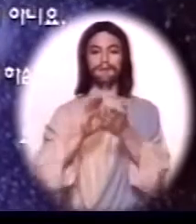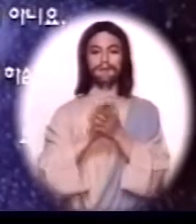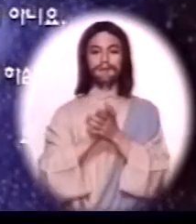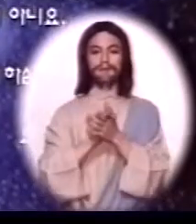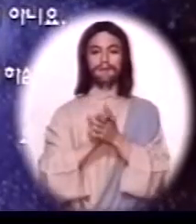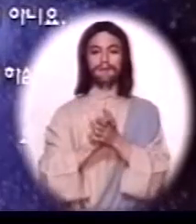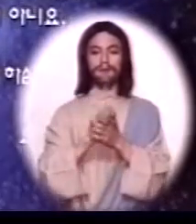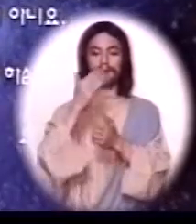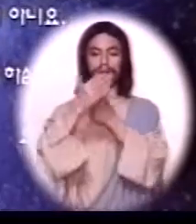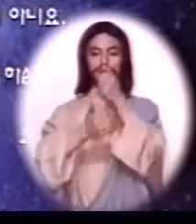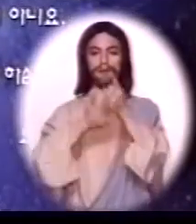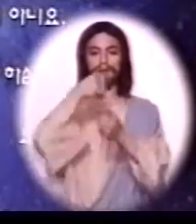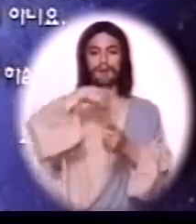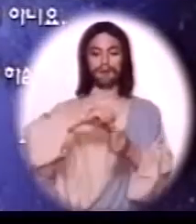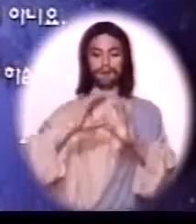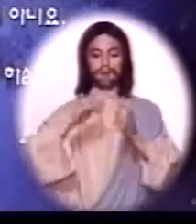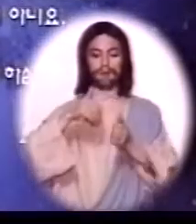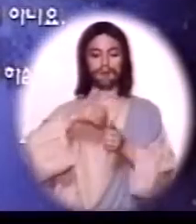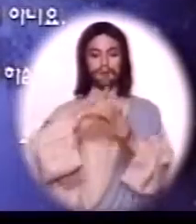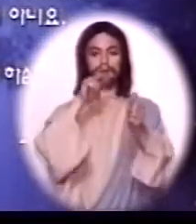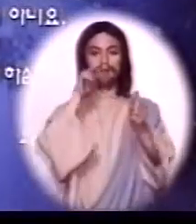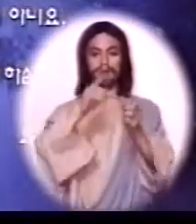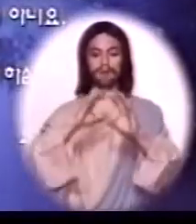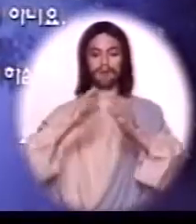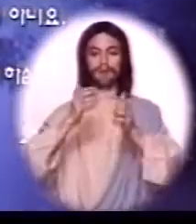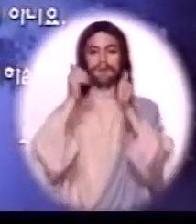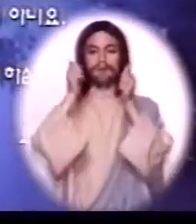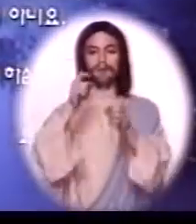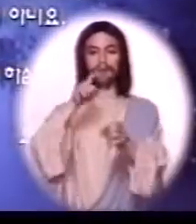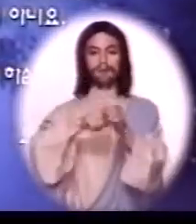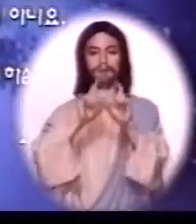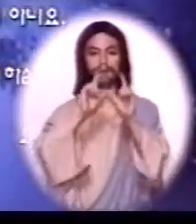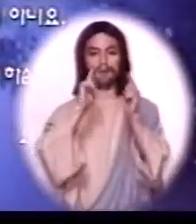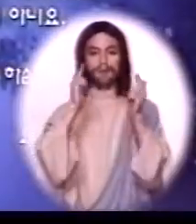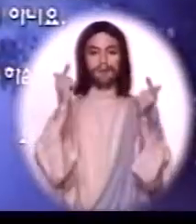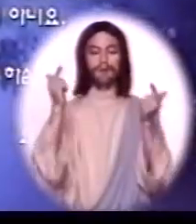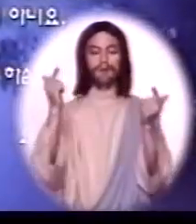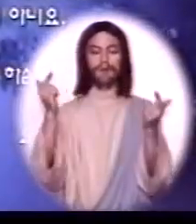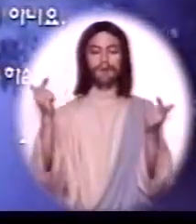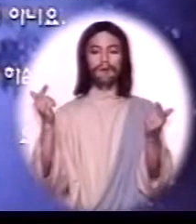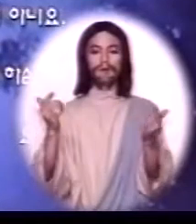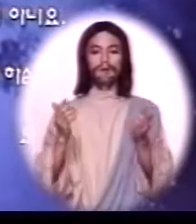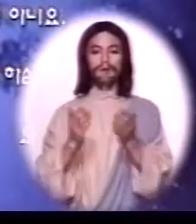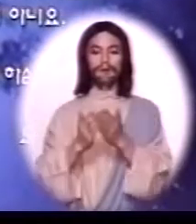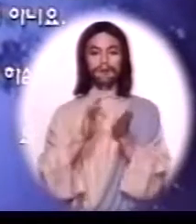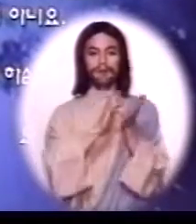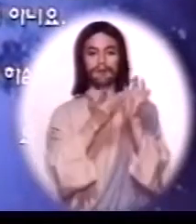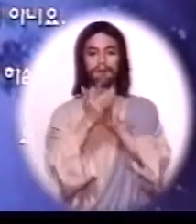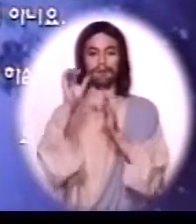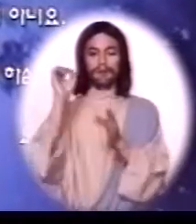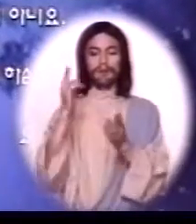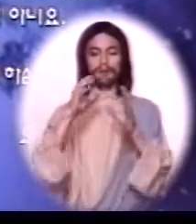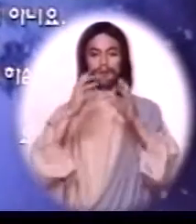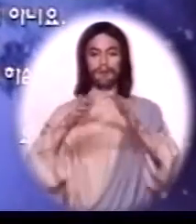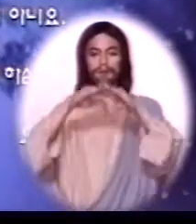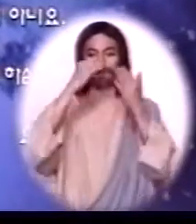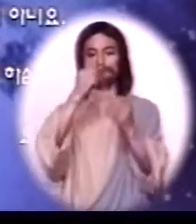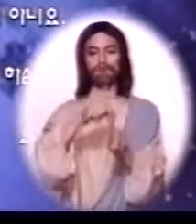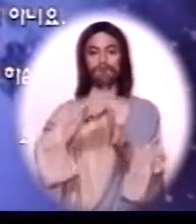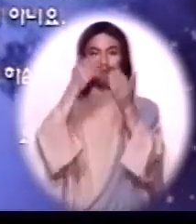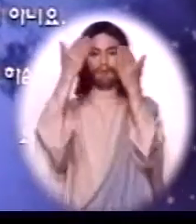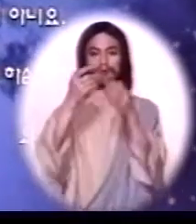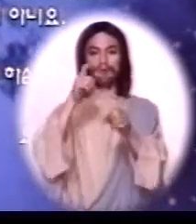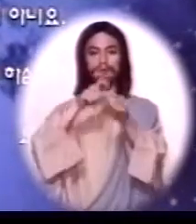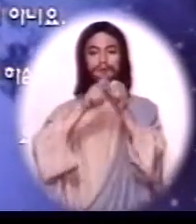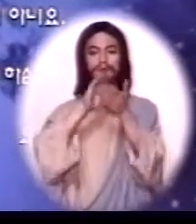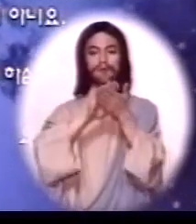하심이니라. 하나님이 그 아들을 세상에 보내신 것은 세상을 심판하려 하심이 아니요 저로 말미암아 세상이